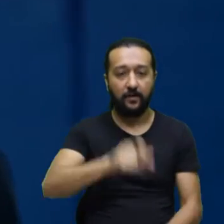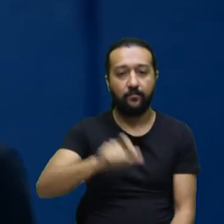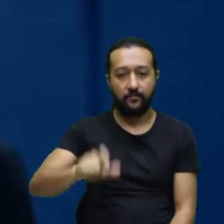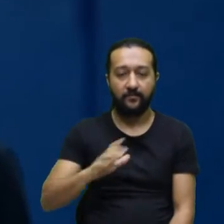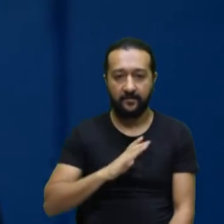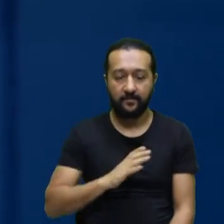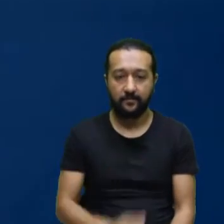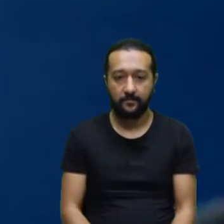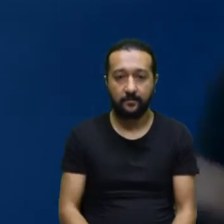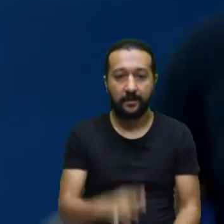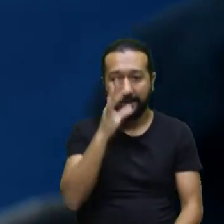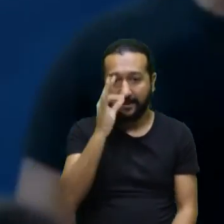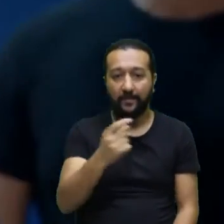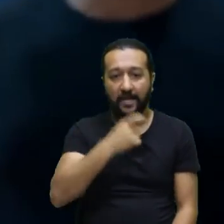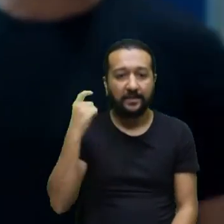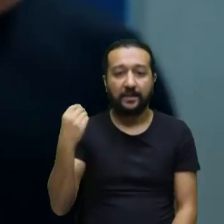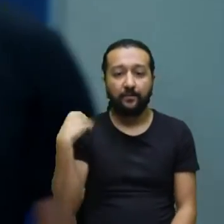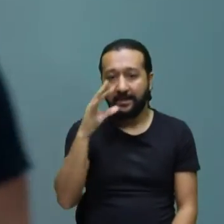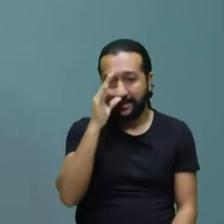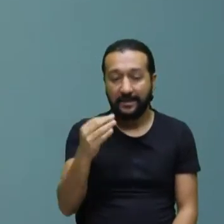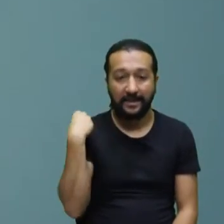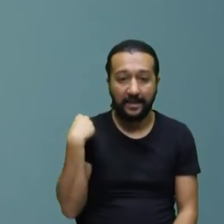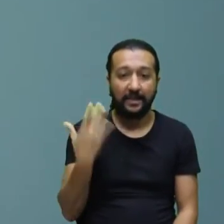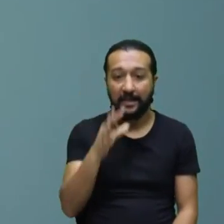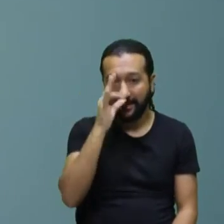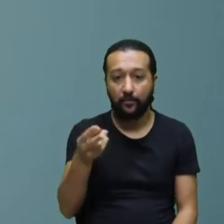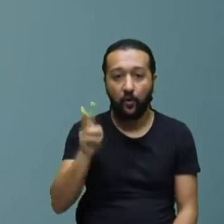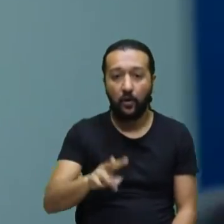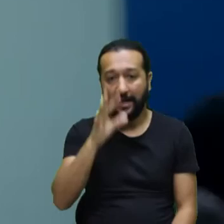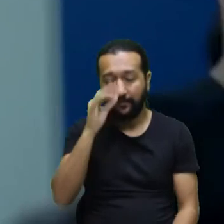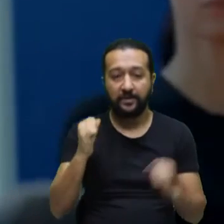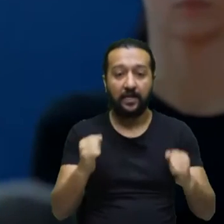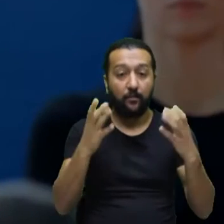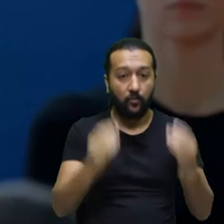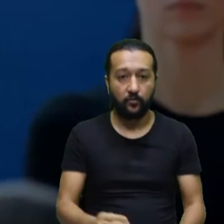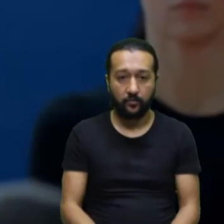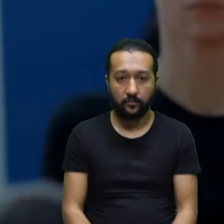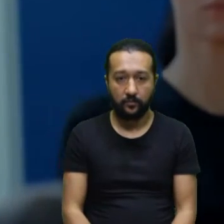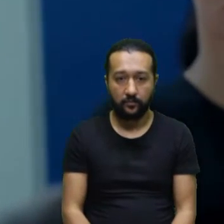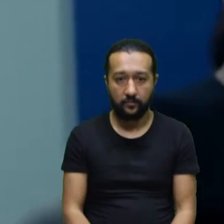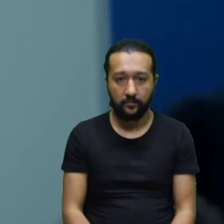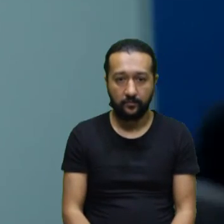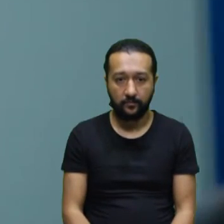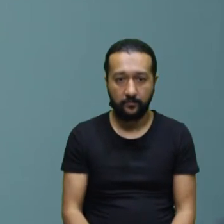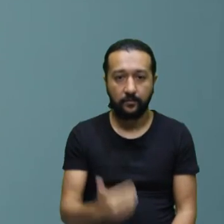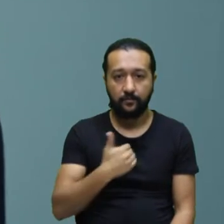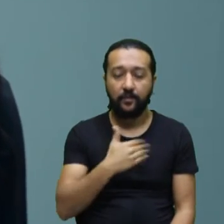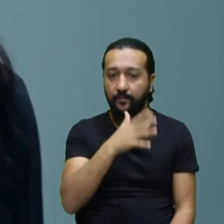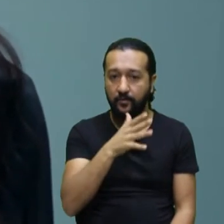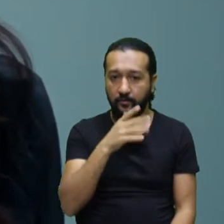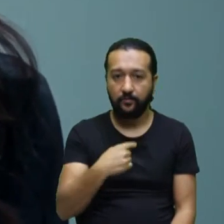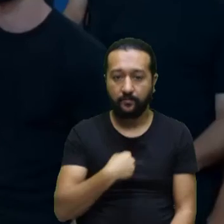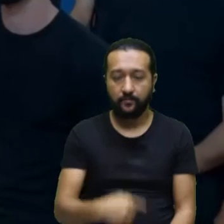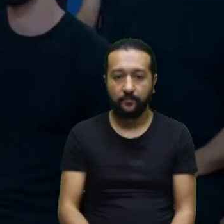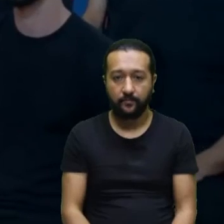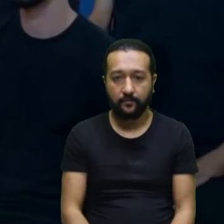Diriler var. Kimin eski, kimin yeni, kimin ölü, kimin diri olduğunu ben